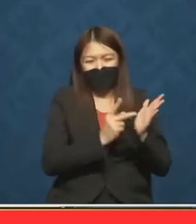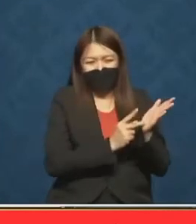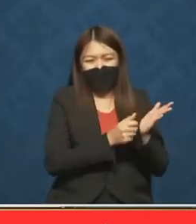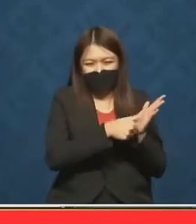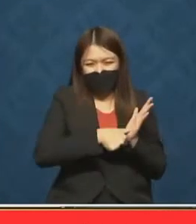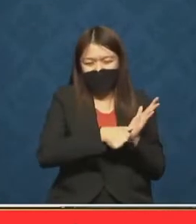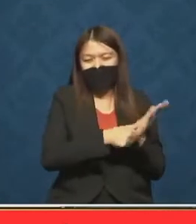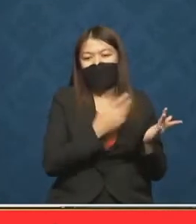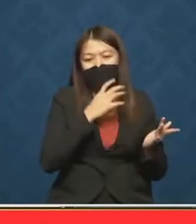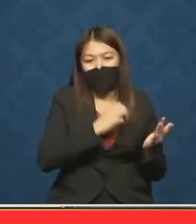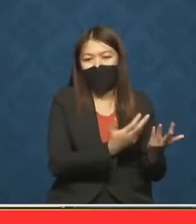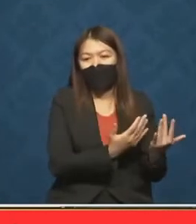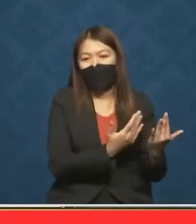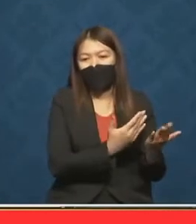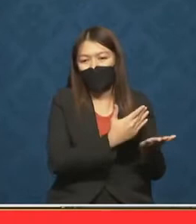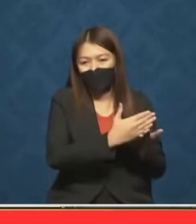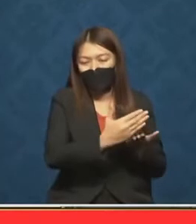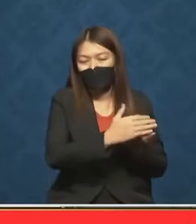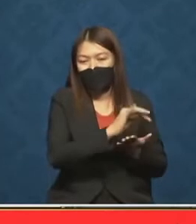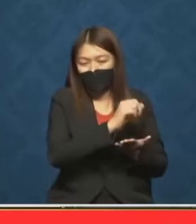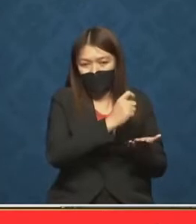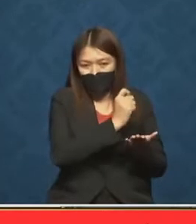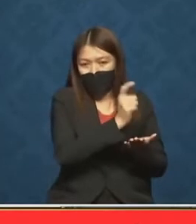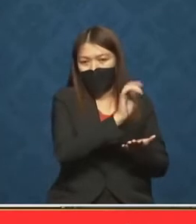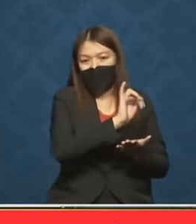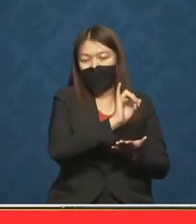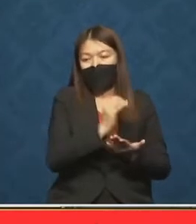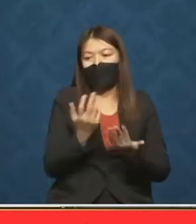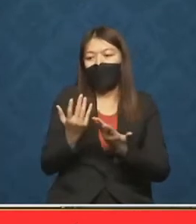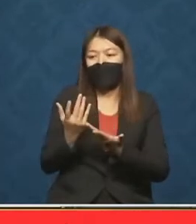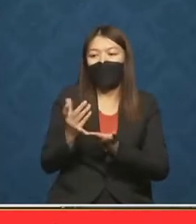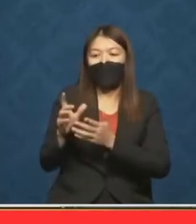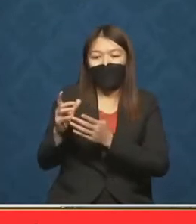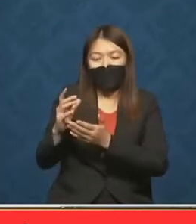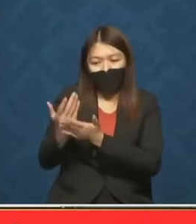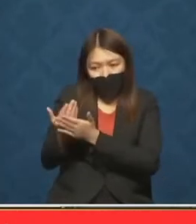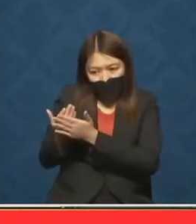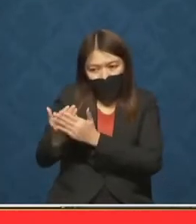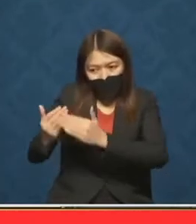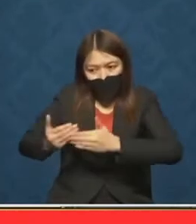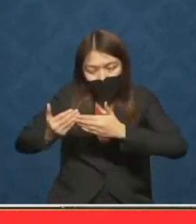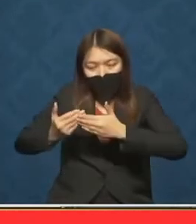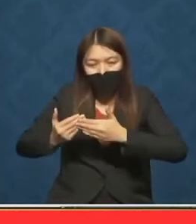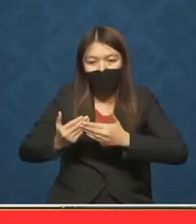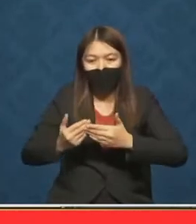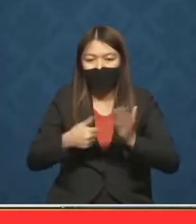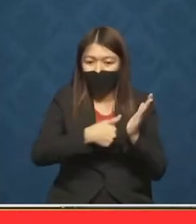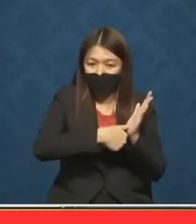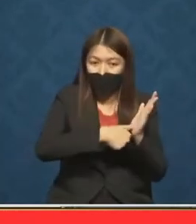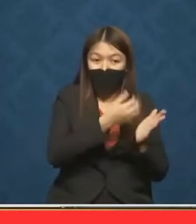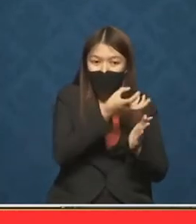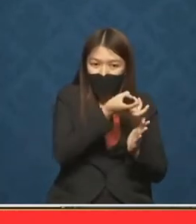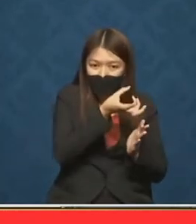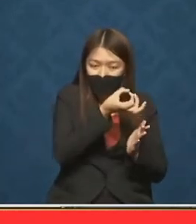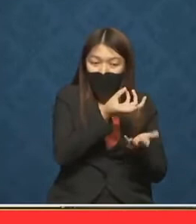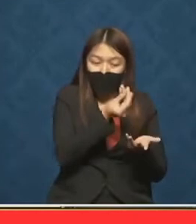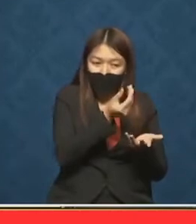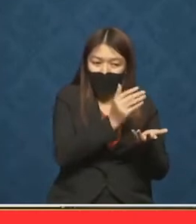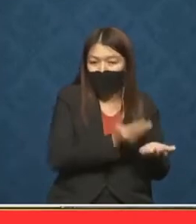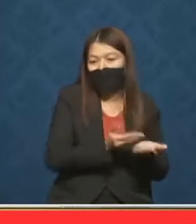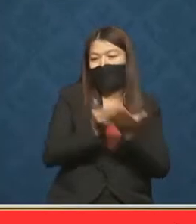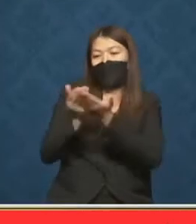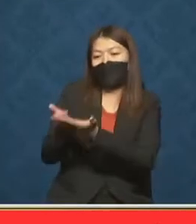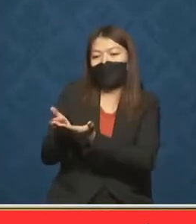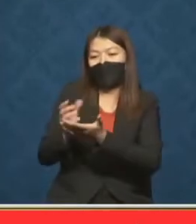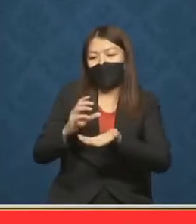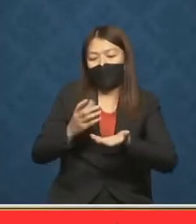ก่อนนะคะเพื่อที่จะได้มกำลงในการหารได้ใหม่นโยบายจำนำข้าวค่ะพี่น้องประชาชนมีข้าวเทาไ่ก็จะสามารถ